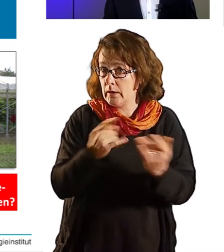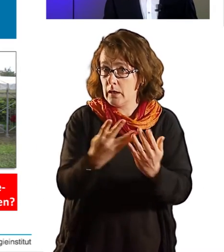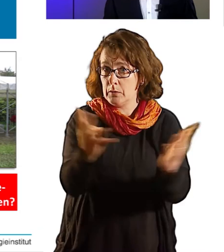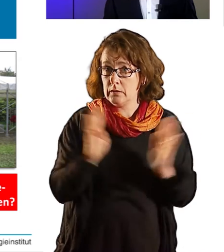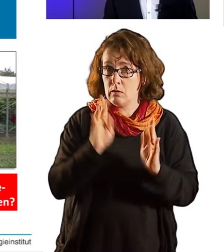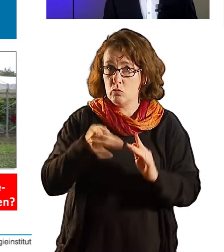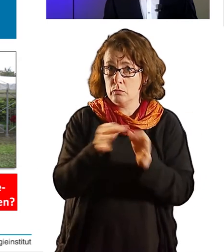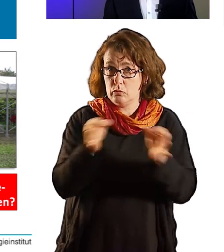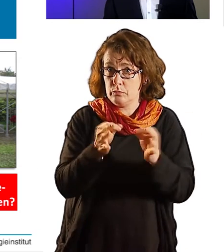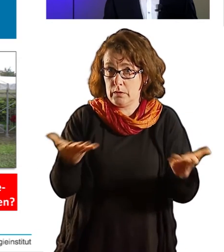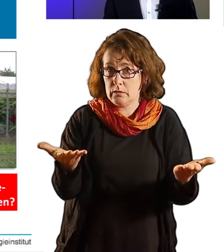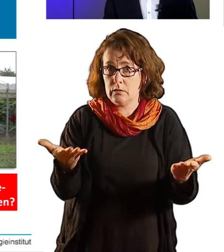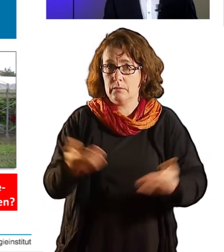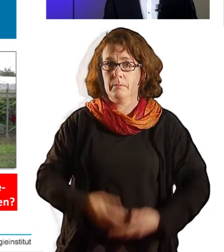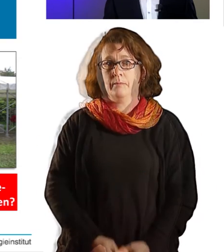werden.